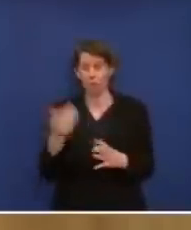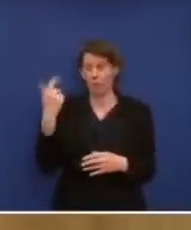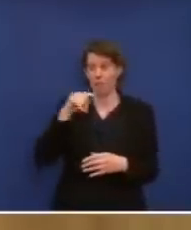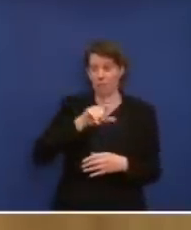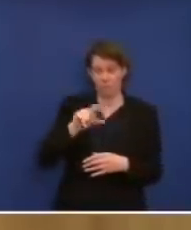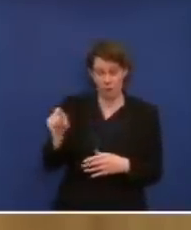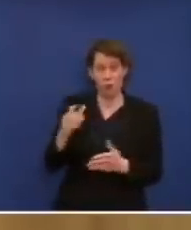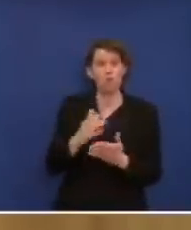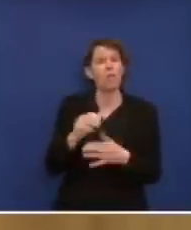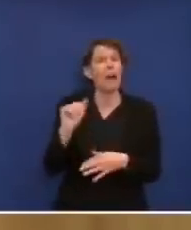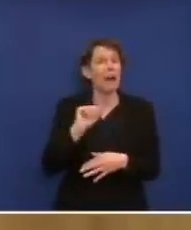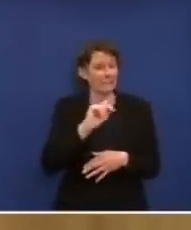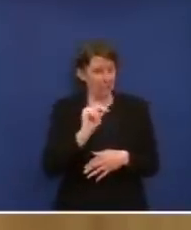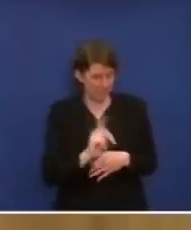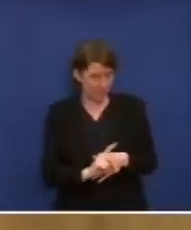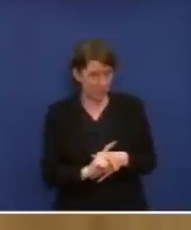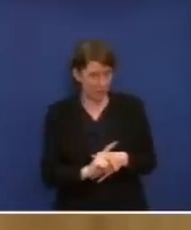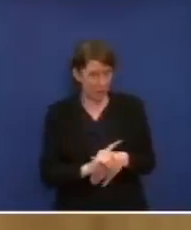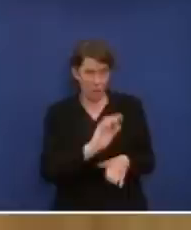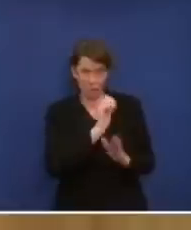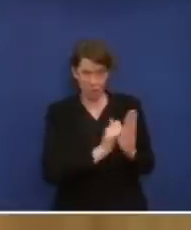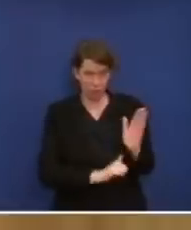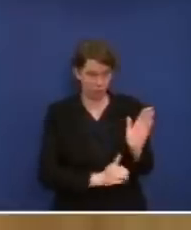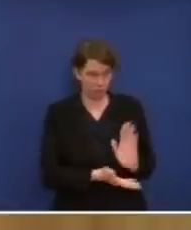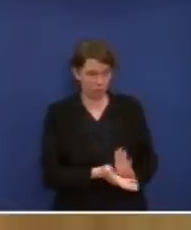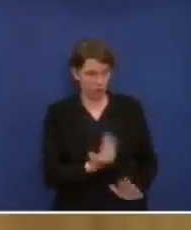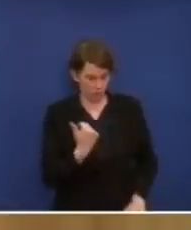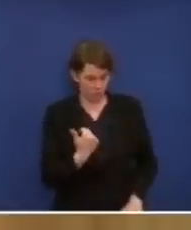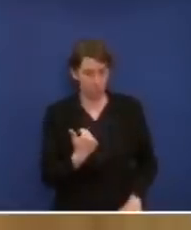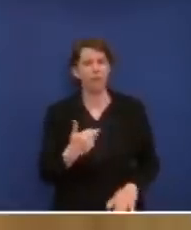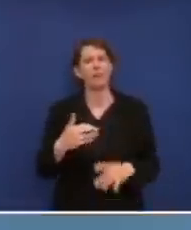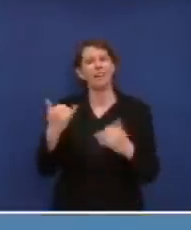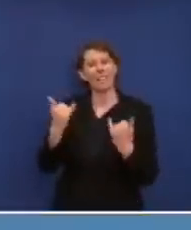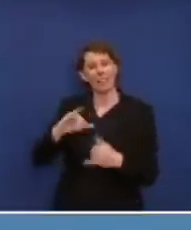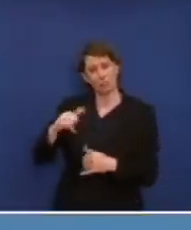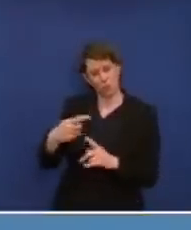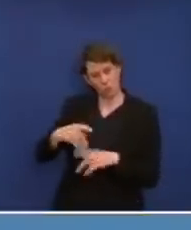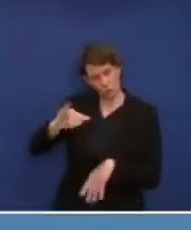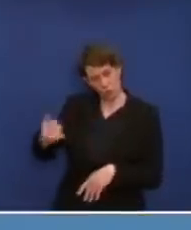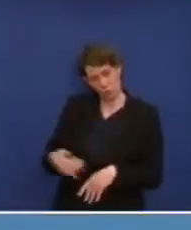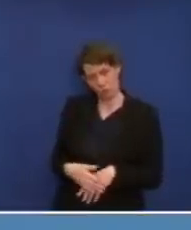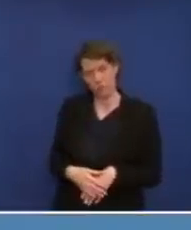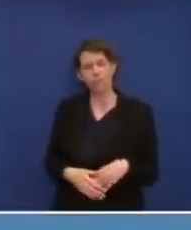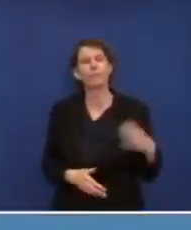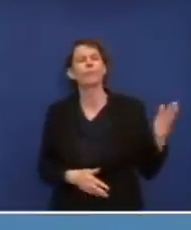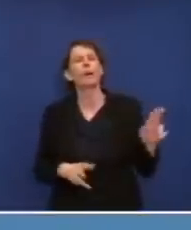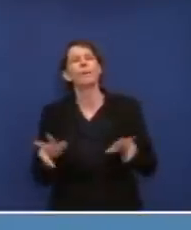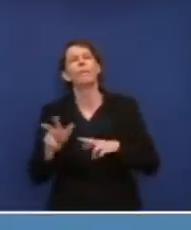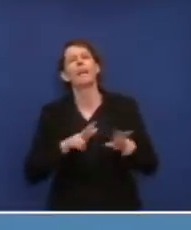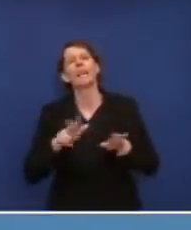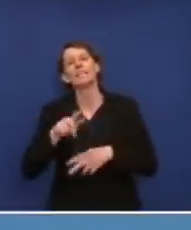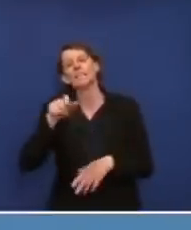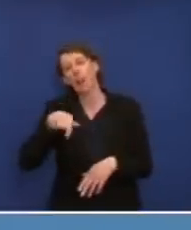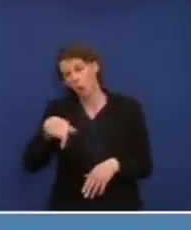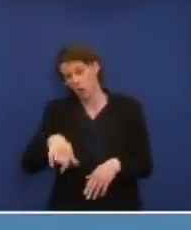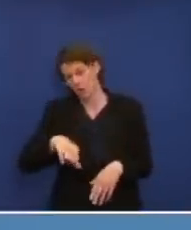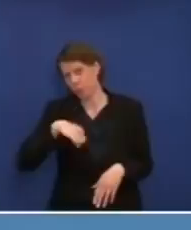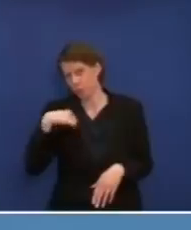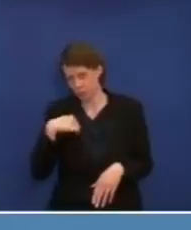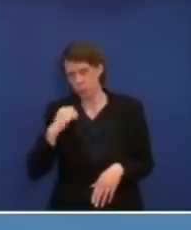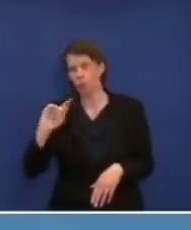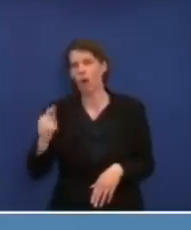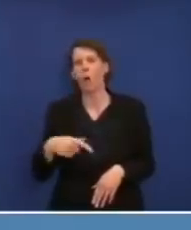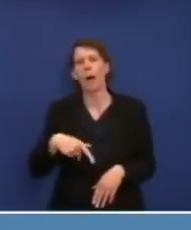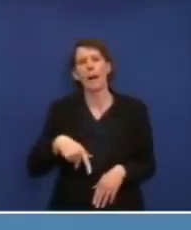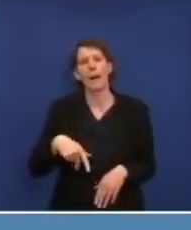schon AstraZeneca sozusagen entpriorisiert wurde? Ja, dazu hat sich der Minister ja heute Morgen auch in einer